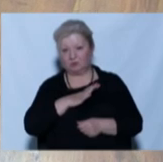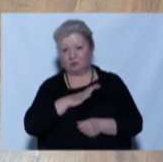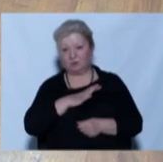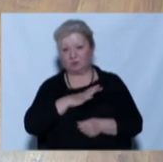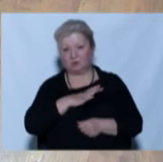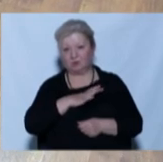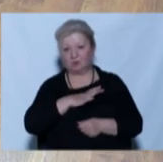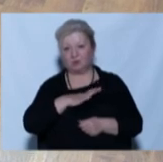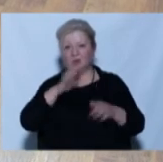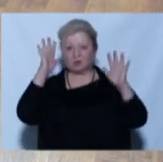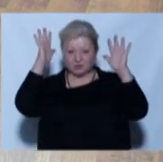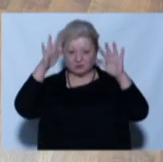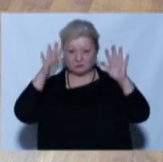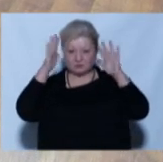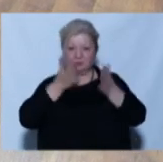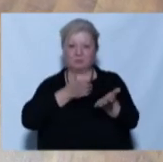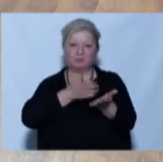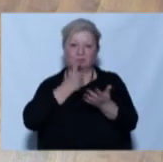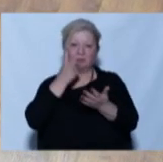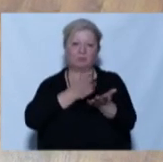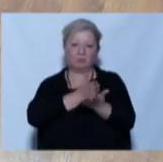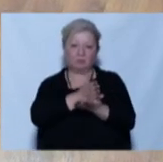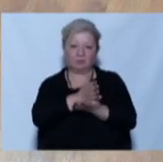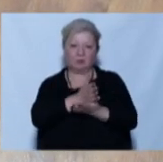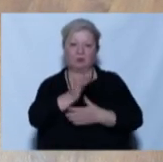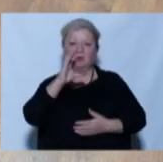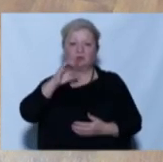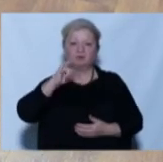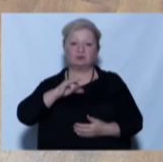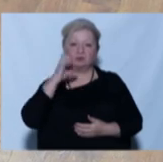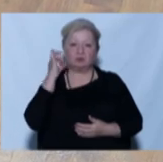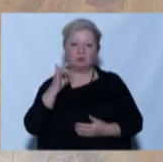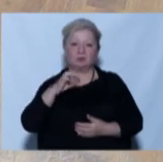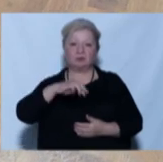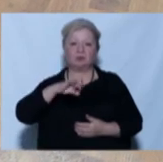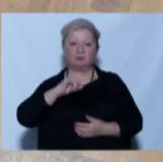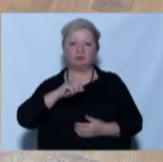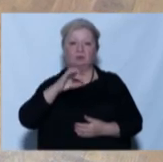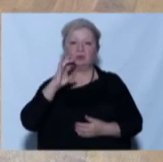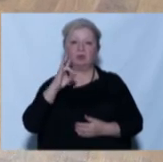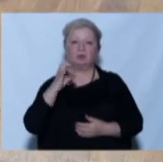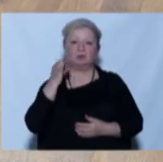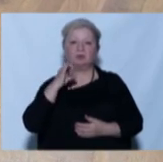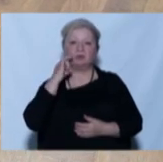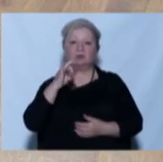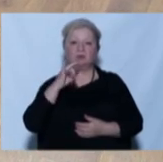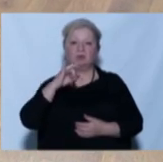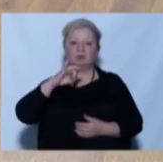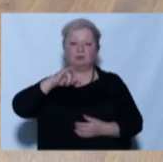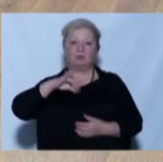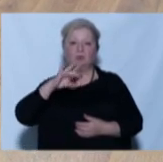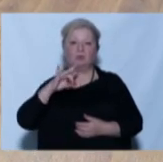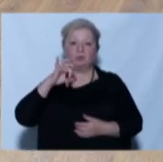გახდათ ისლამის ერთ-ერთი მიმართულება, სუნიტურ ისლამის ერთ-ერთი მიმართულება მიურიდიზმი. მიურიდი